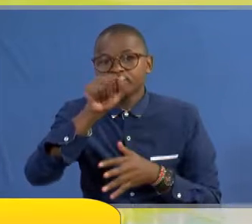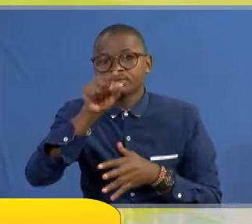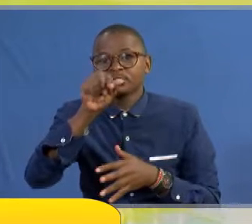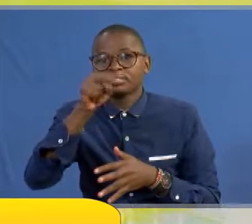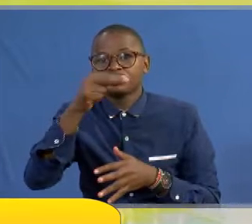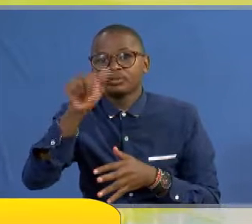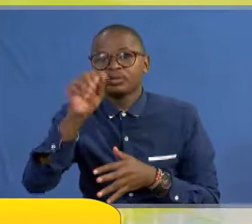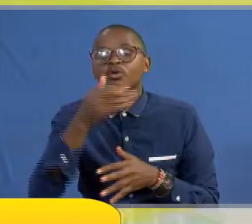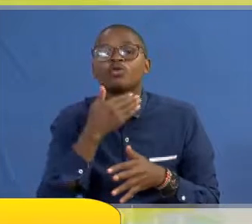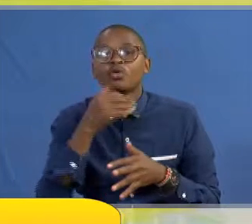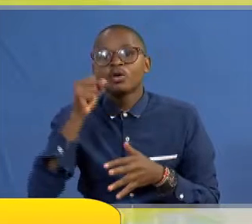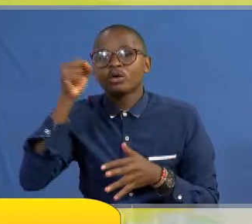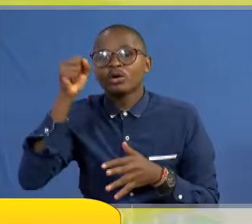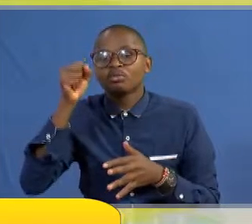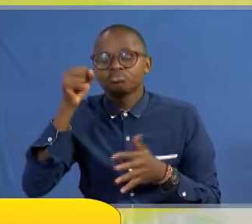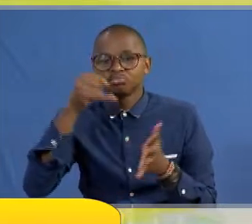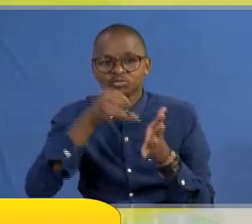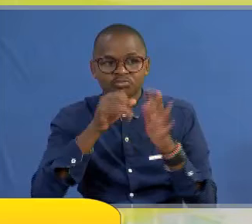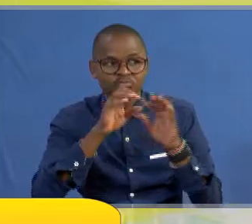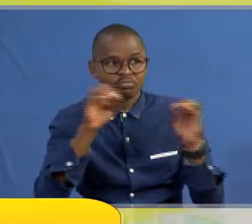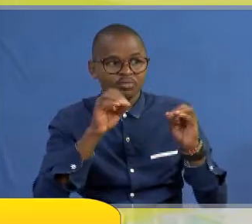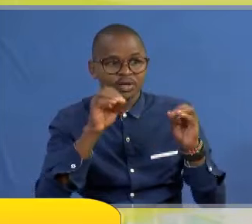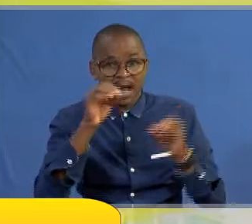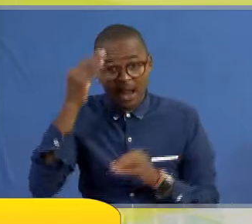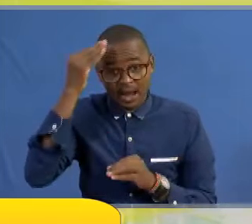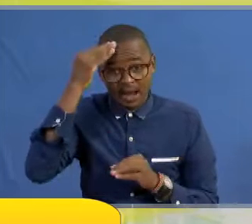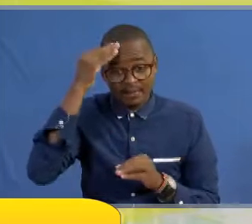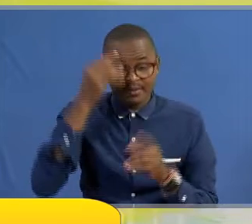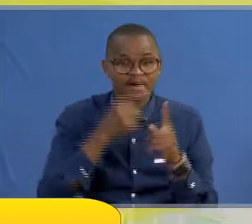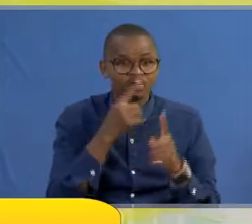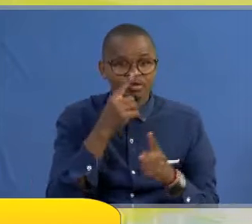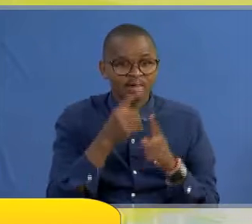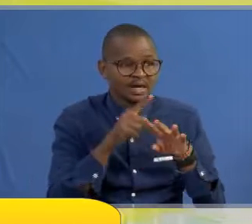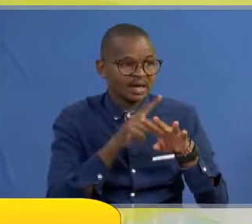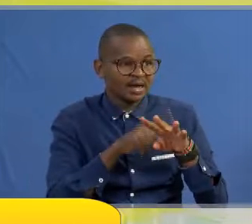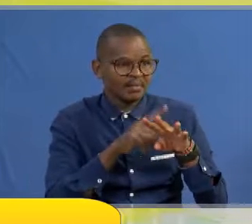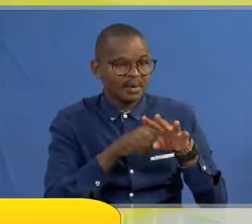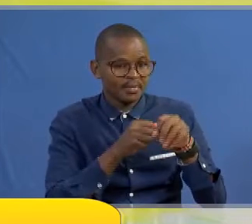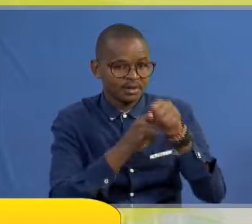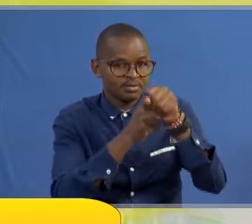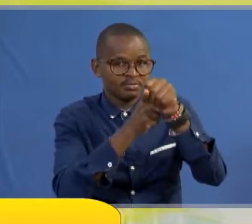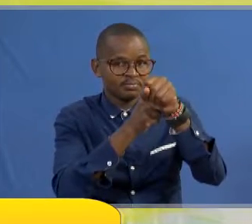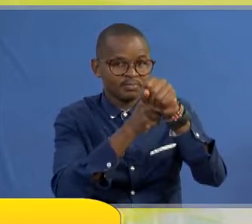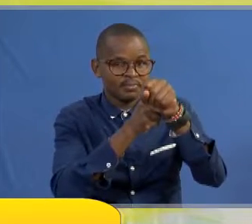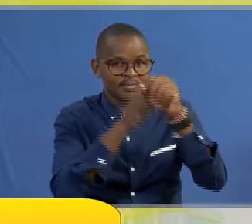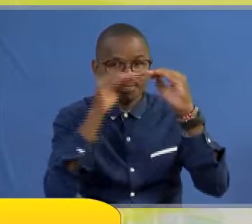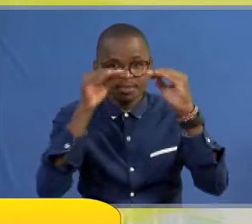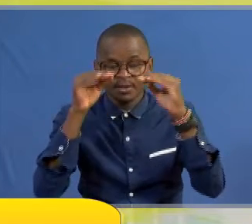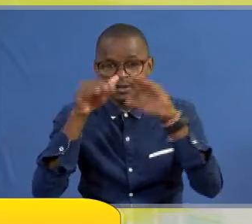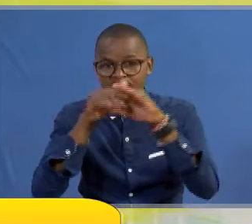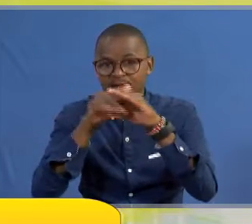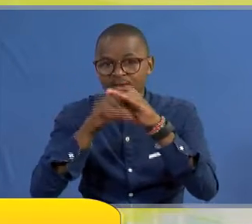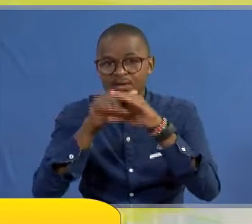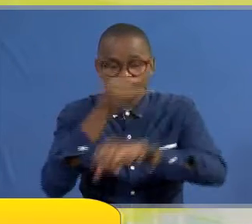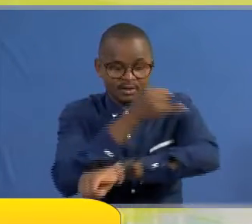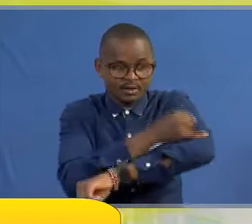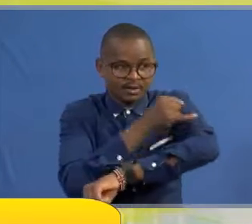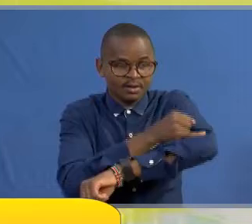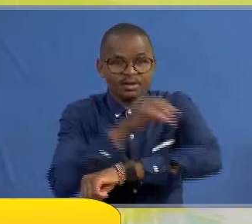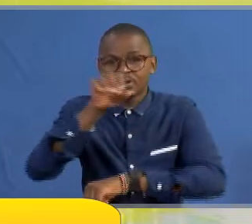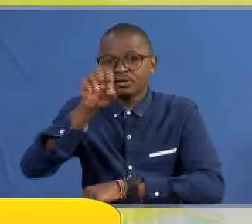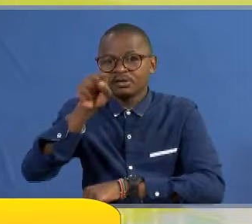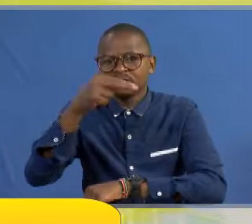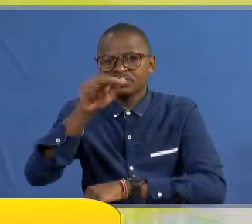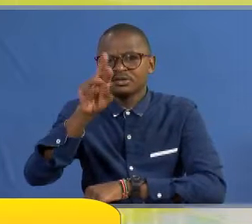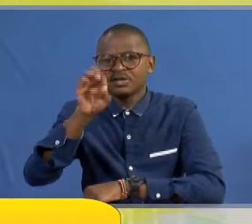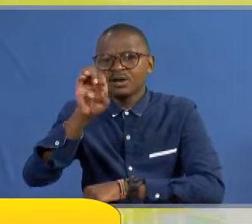na kuwataka wanasiasa kutochangia siasa na elimu, akizungumza alipokuwa anatoa fadhili wa masomo katika taasisi ya mafunzo ya Shahame eneo